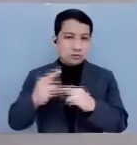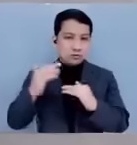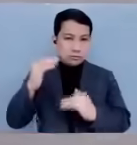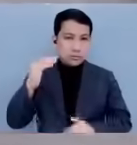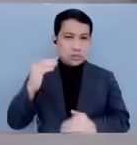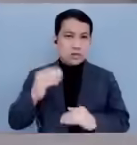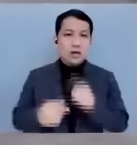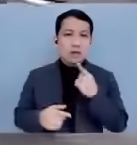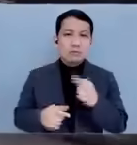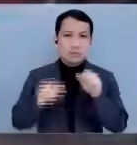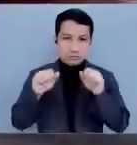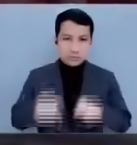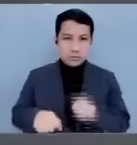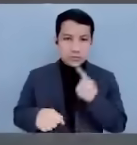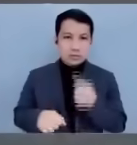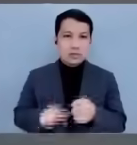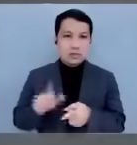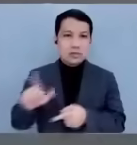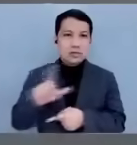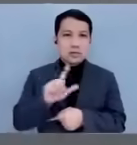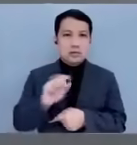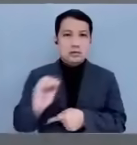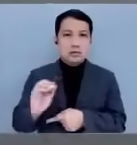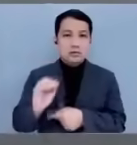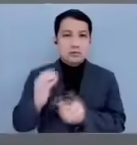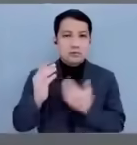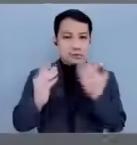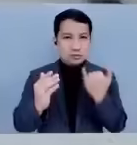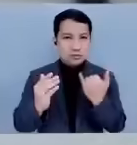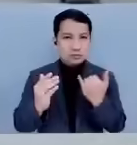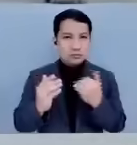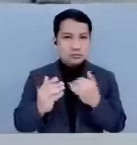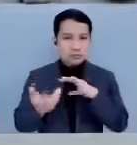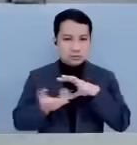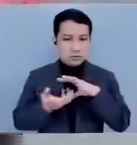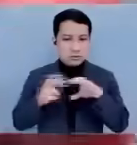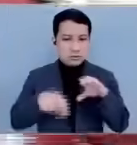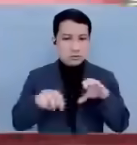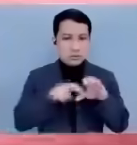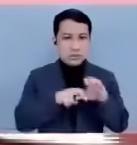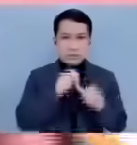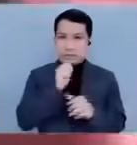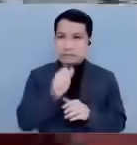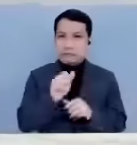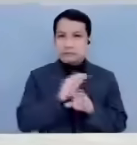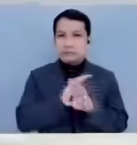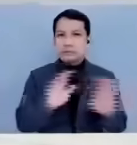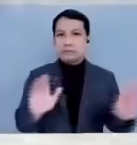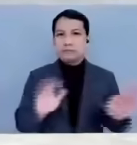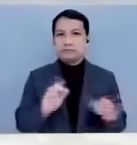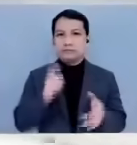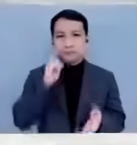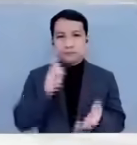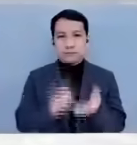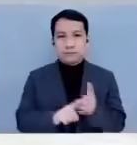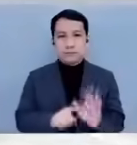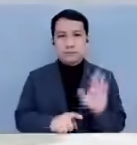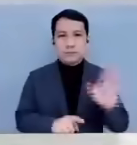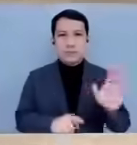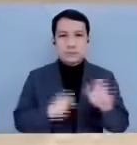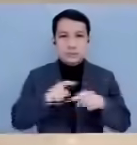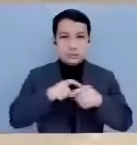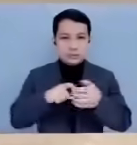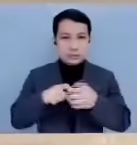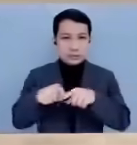daw yan ayon sa LTO. Pero ang ilang commuter group tutol sa planong pagpaparehistro ng e-bike at